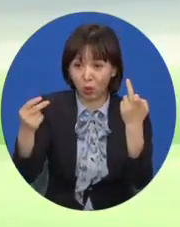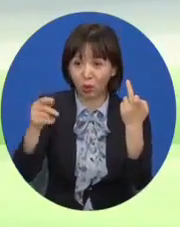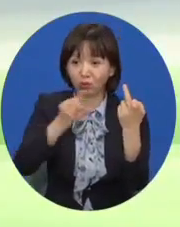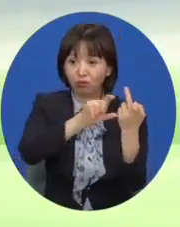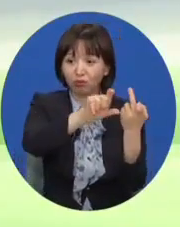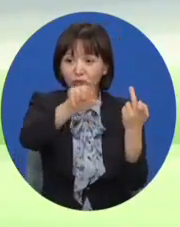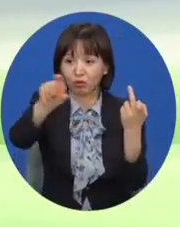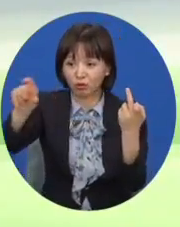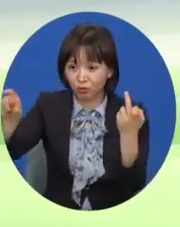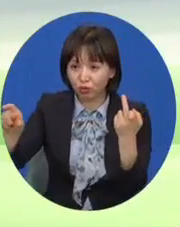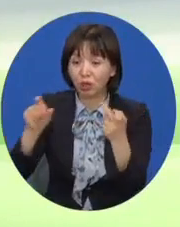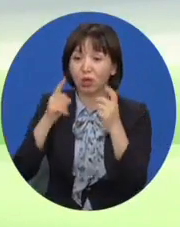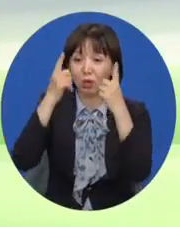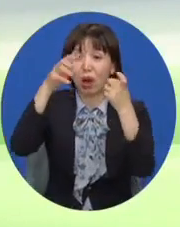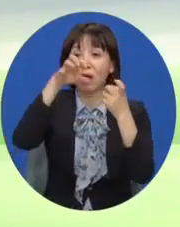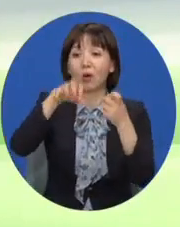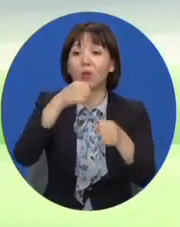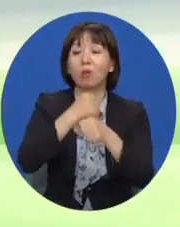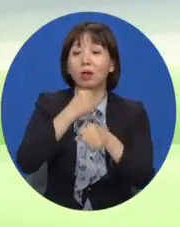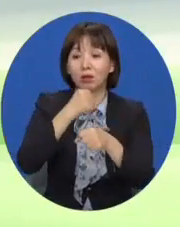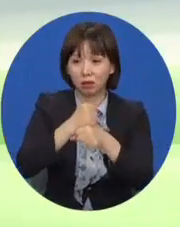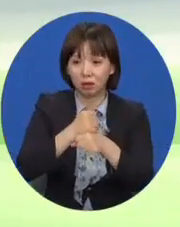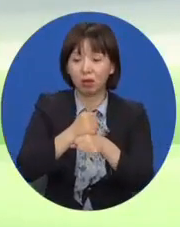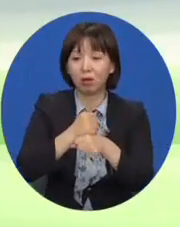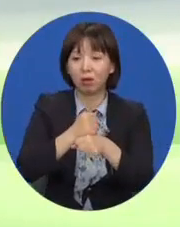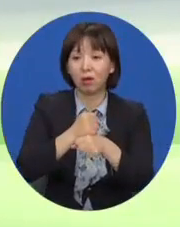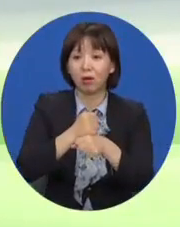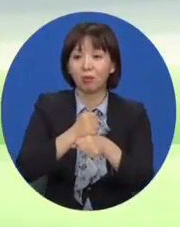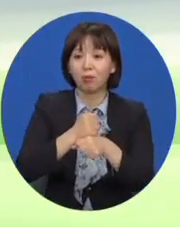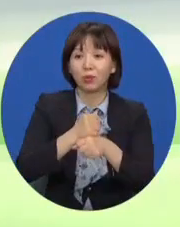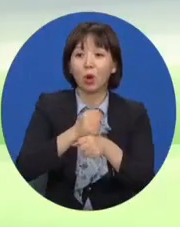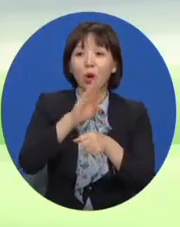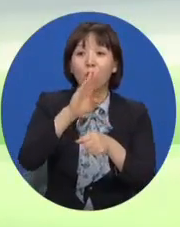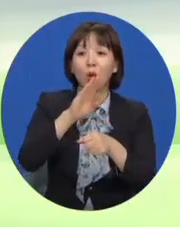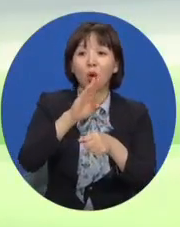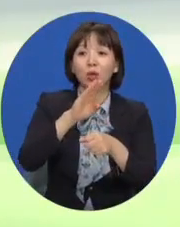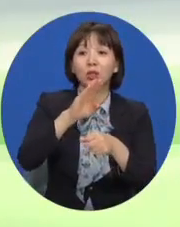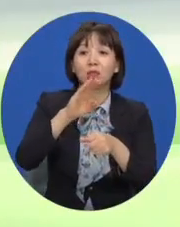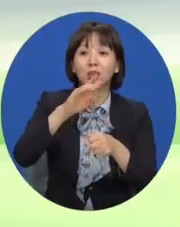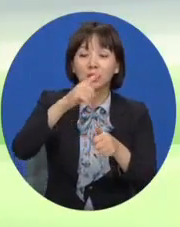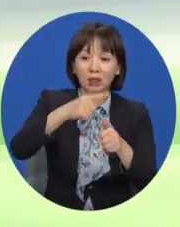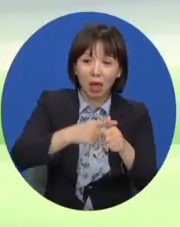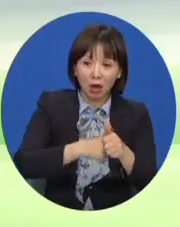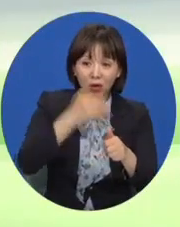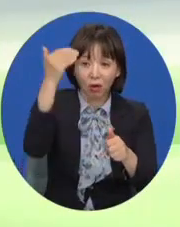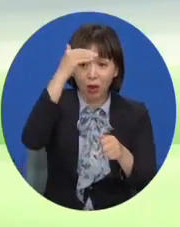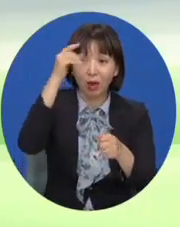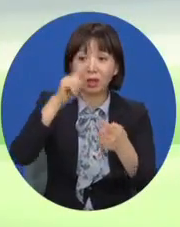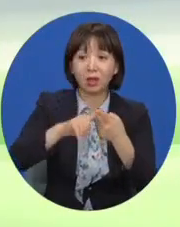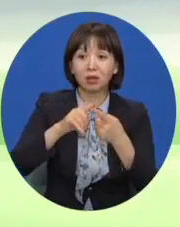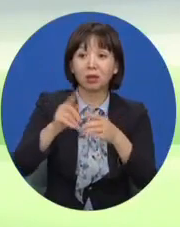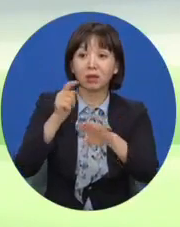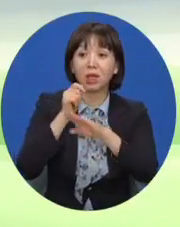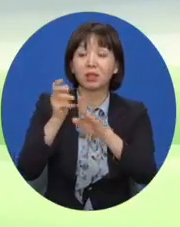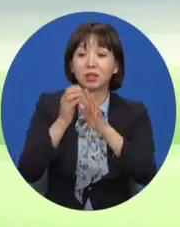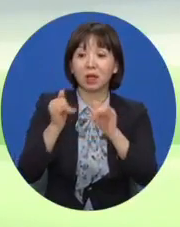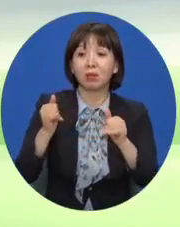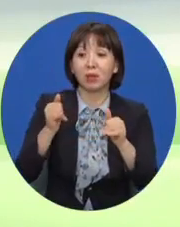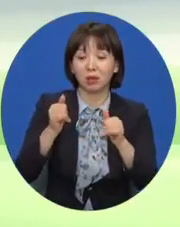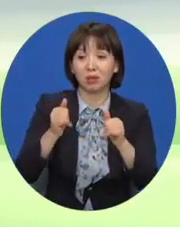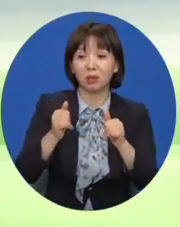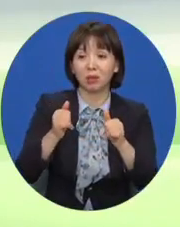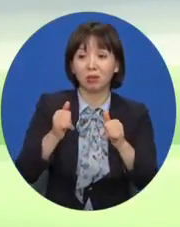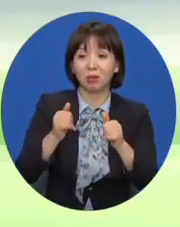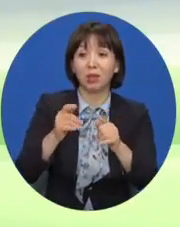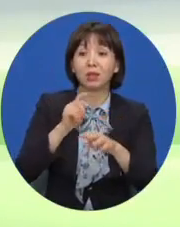국민 관광지로 묶어서 소프트웨어로 아까 말씀드린 그런 봉양의 자양령당 지난번에 본 택시 기사가 뭐 손님이 와서 자양령당이니까 우리 택시사